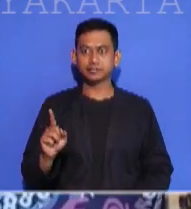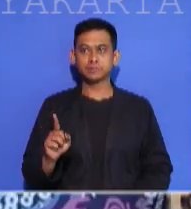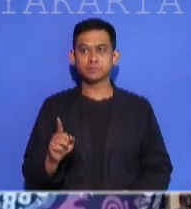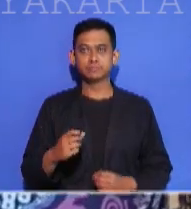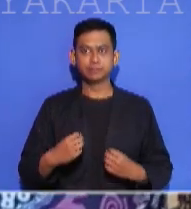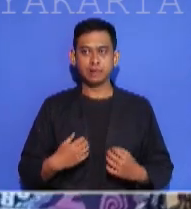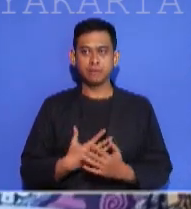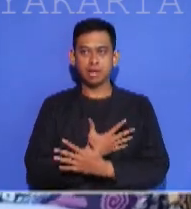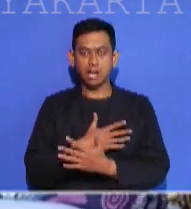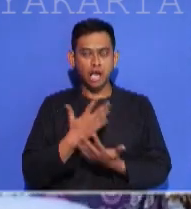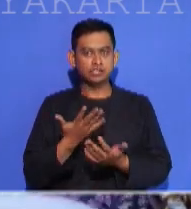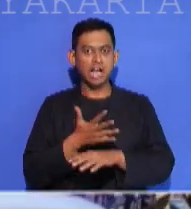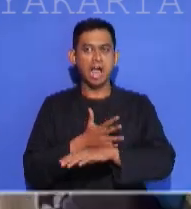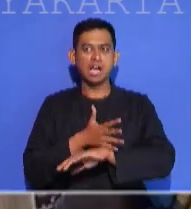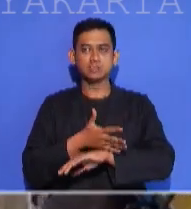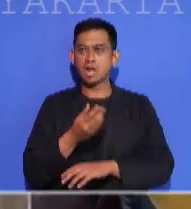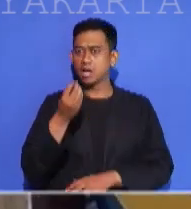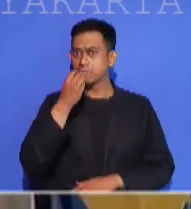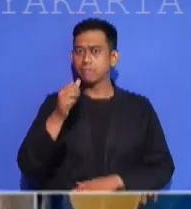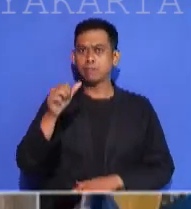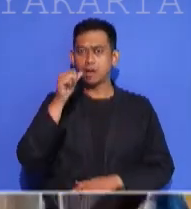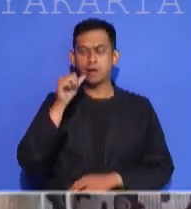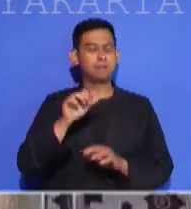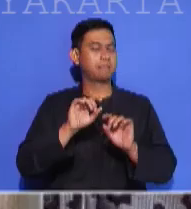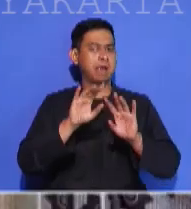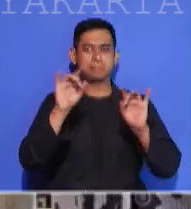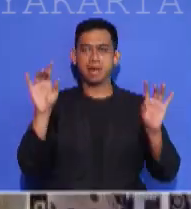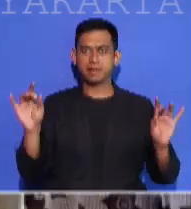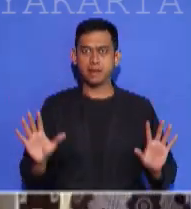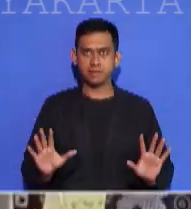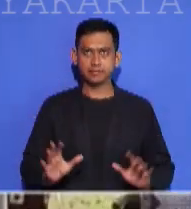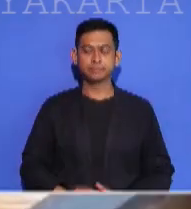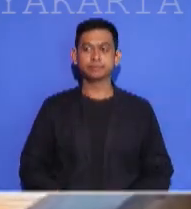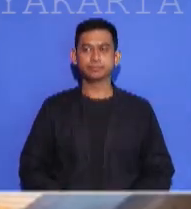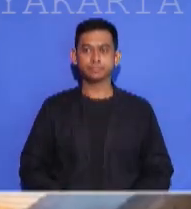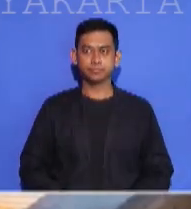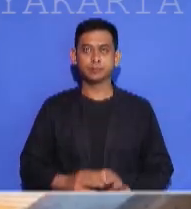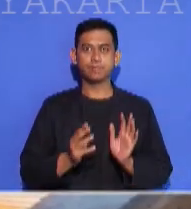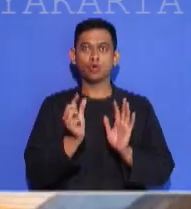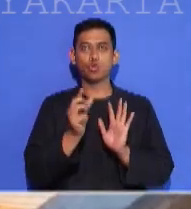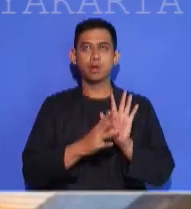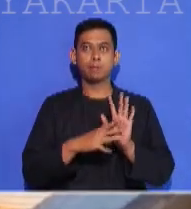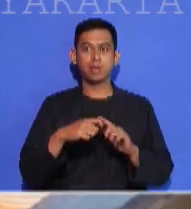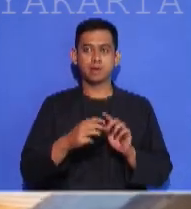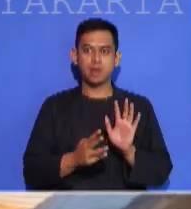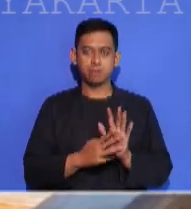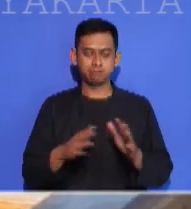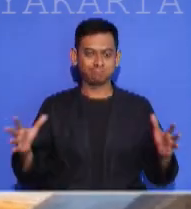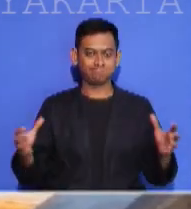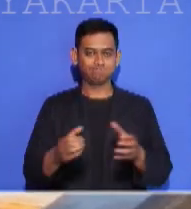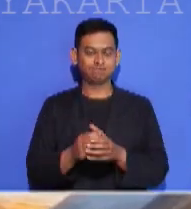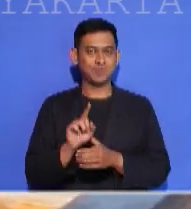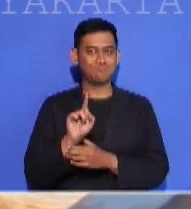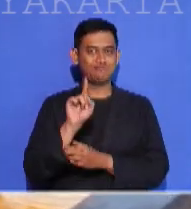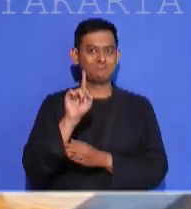kerajinan, enggo olahan pangan. Krido ingkang mendhet ira-iran UMKM Bersatu Sukareno Maju menika dipun